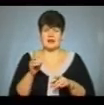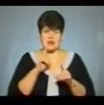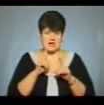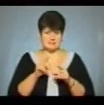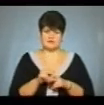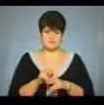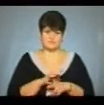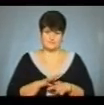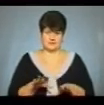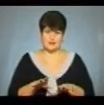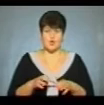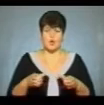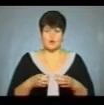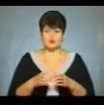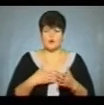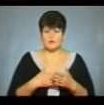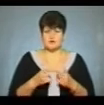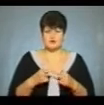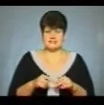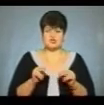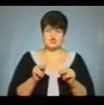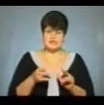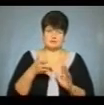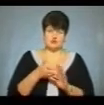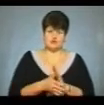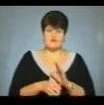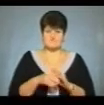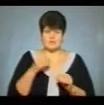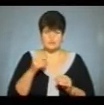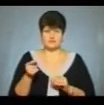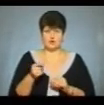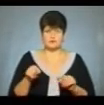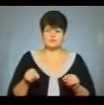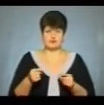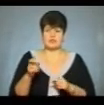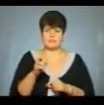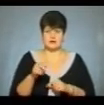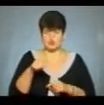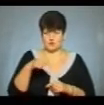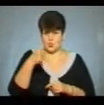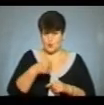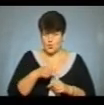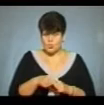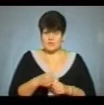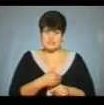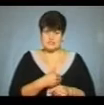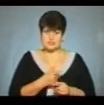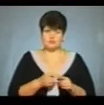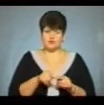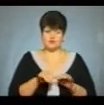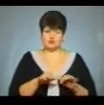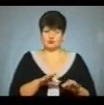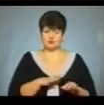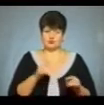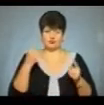виправлять. Коаліцію громадських організацій за чесні та прозорі вибори в Тернополі створили в березні цього року. Ініціатором цього руху